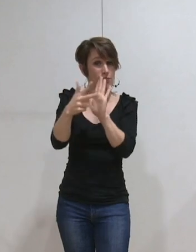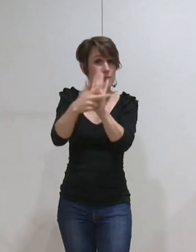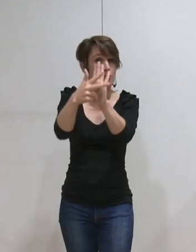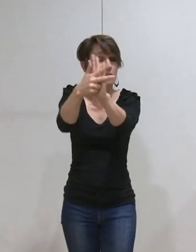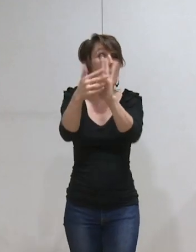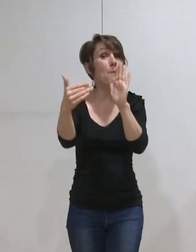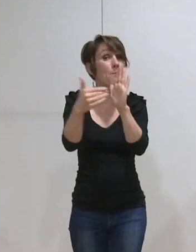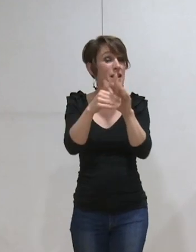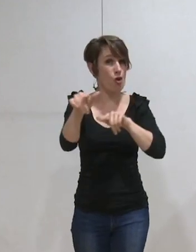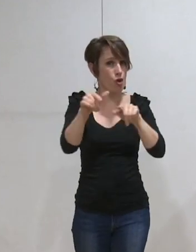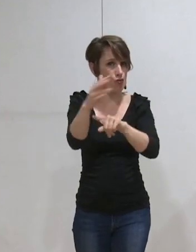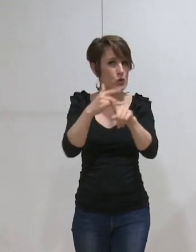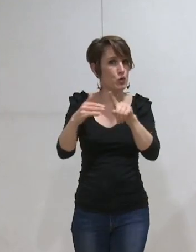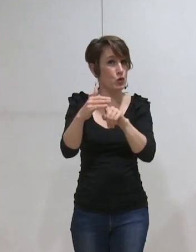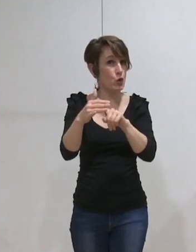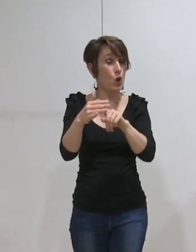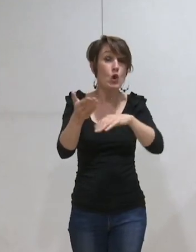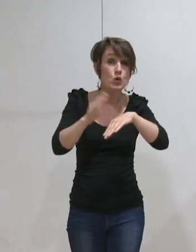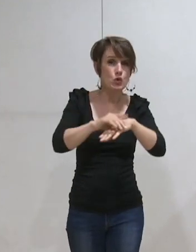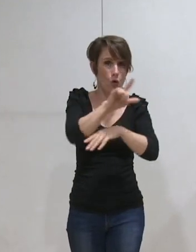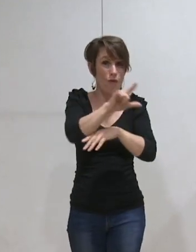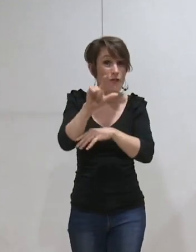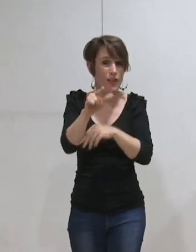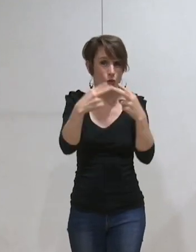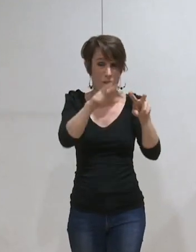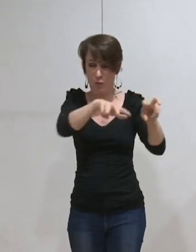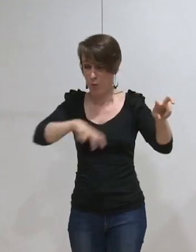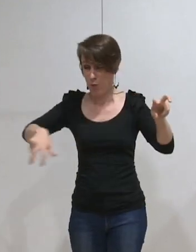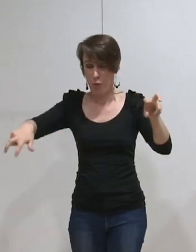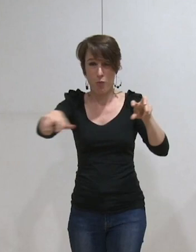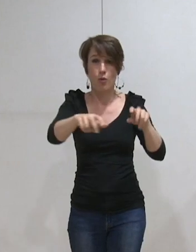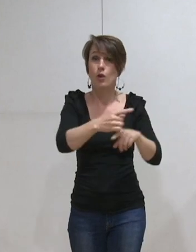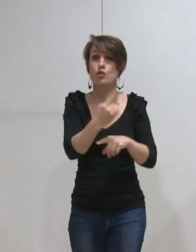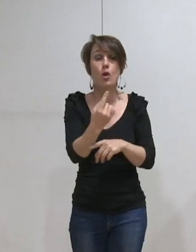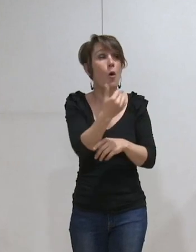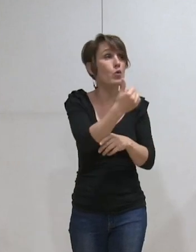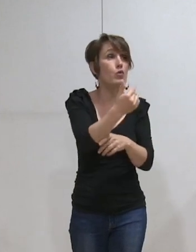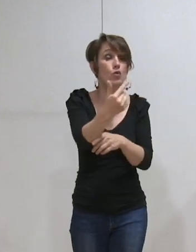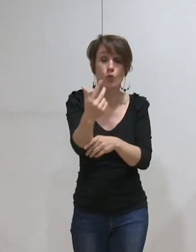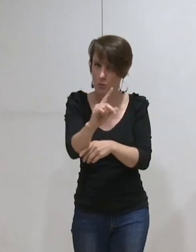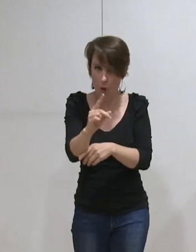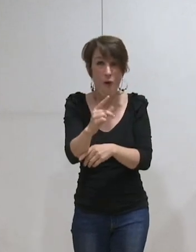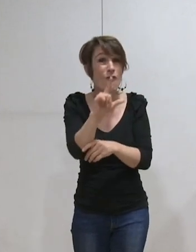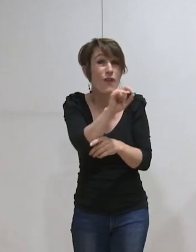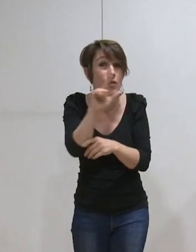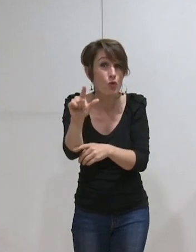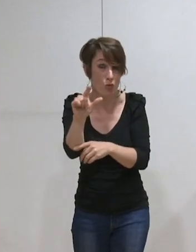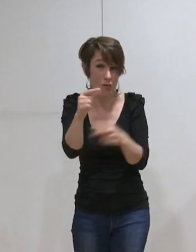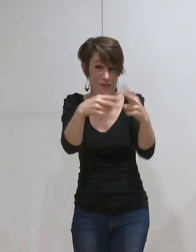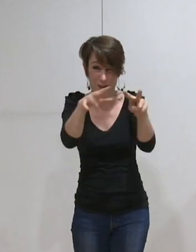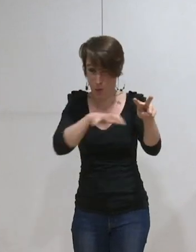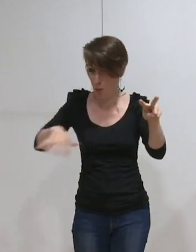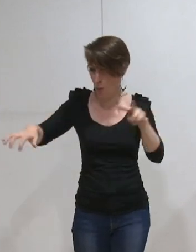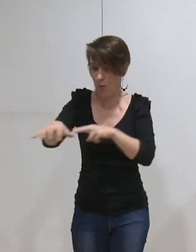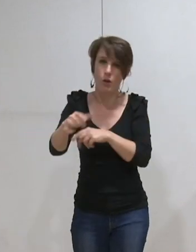et réparti sur 22 communes et non pas seulement sur une de voire 4re ou C c'est le fruit d'un